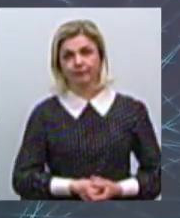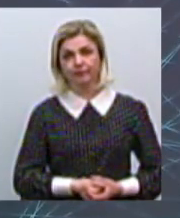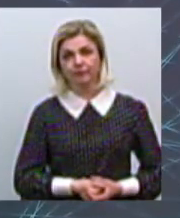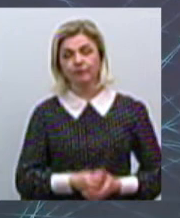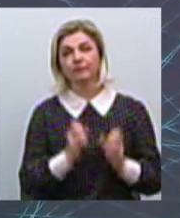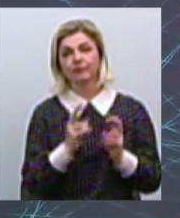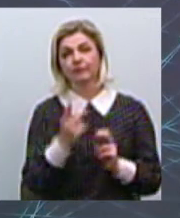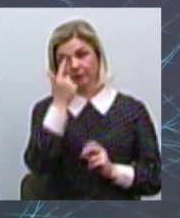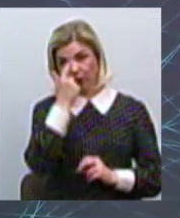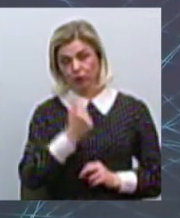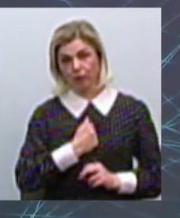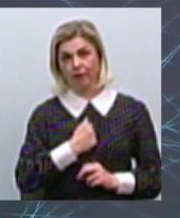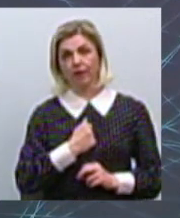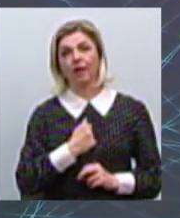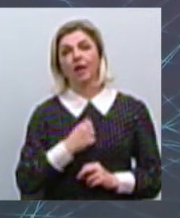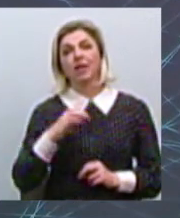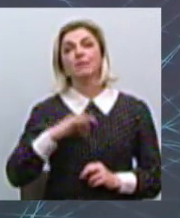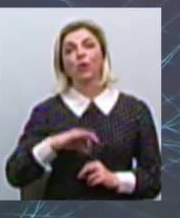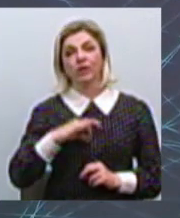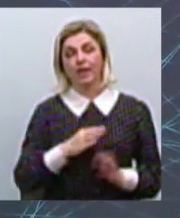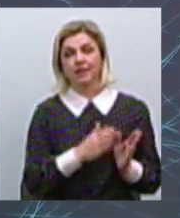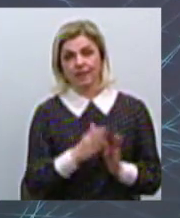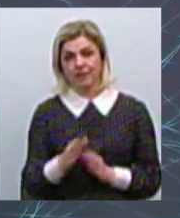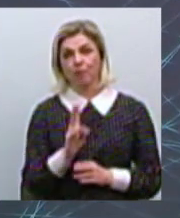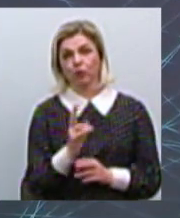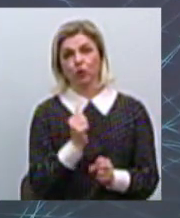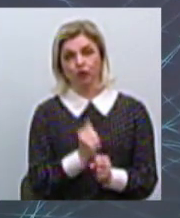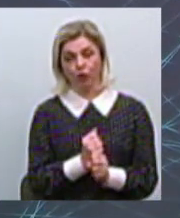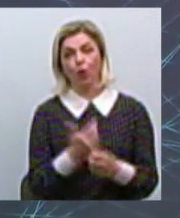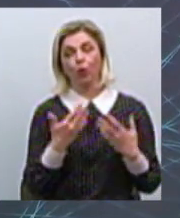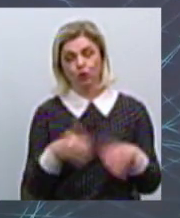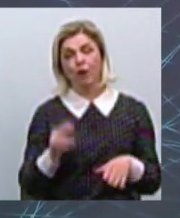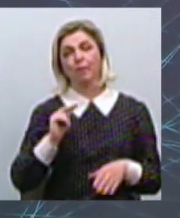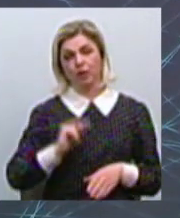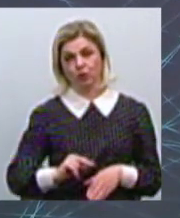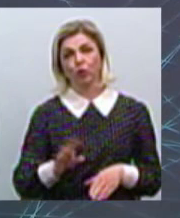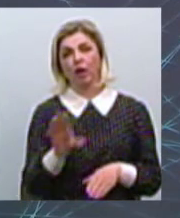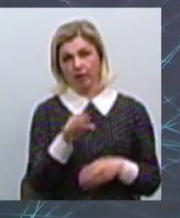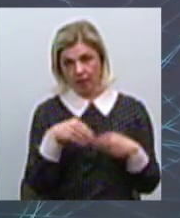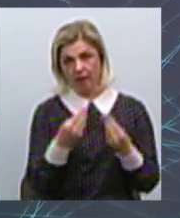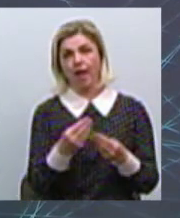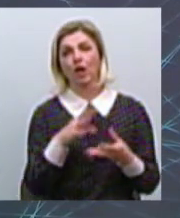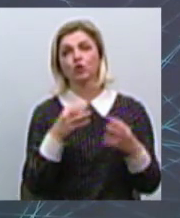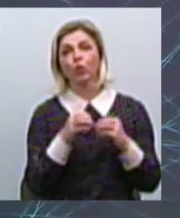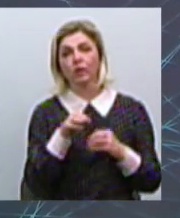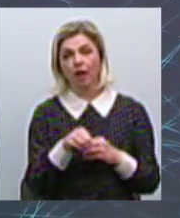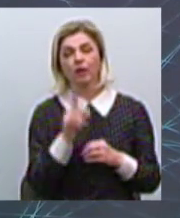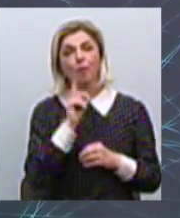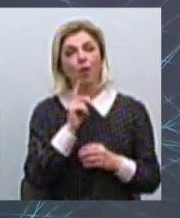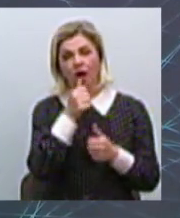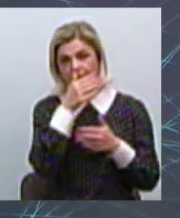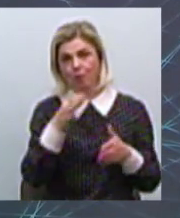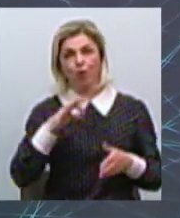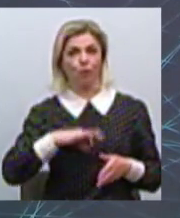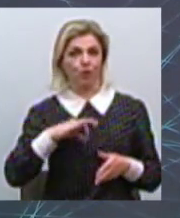доповіли експлуатанти системи, ті, хто її створив. Тобто воно вже працює, воно вже дає результати, але ми не можемо ними скористатись,